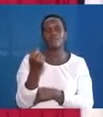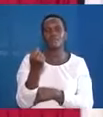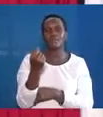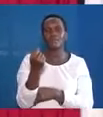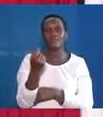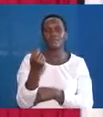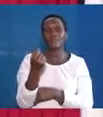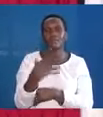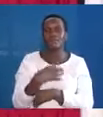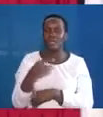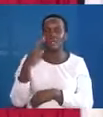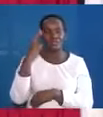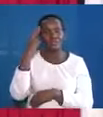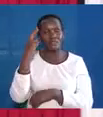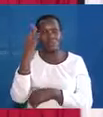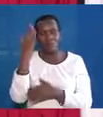Na ndipo tulionelea